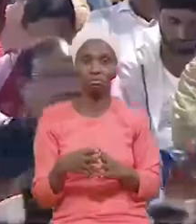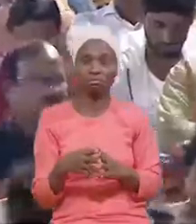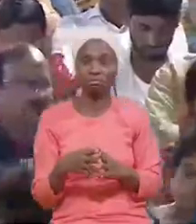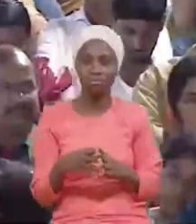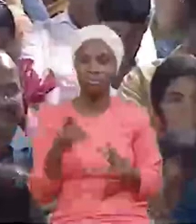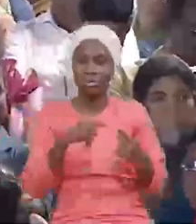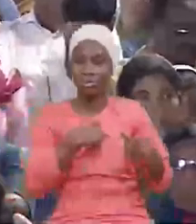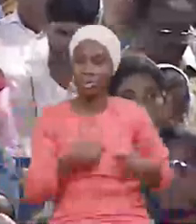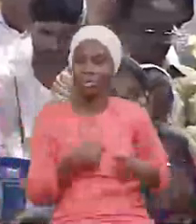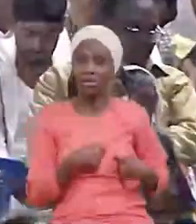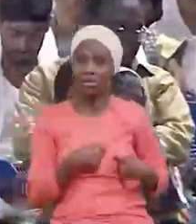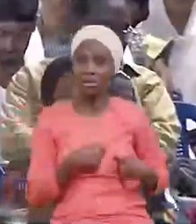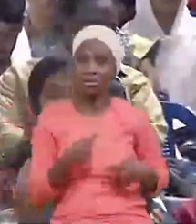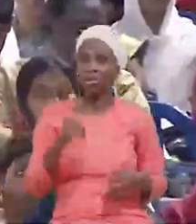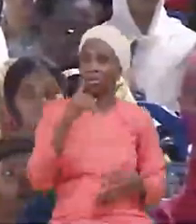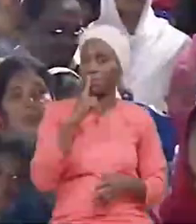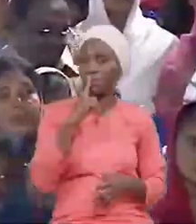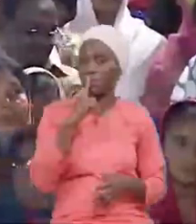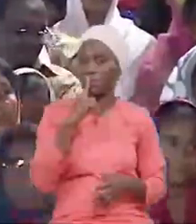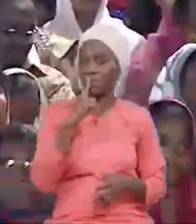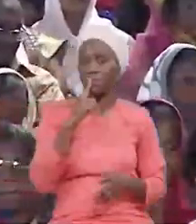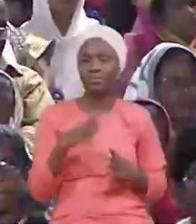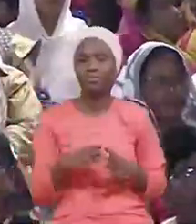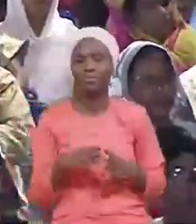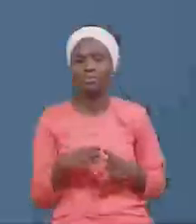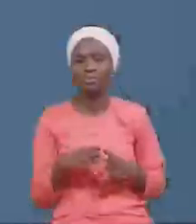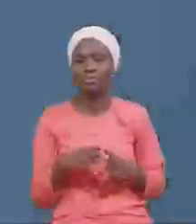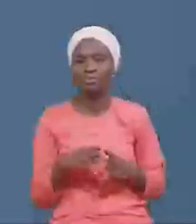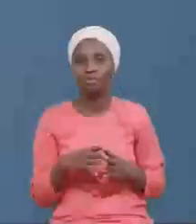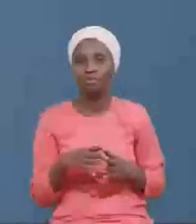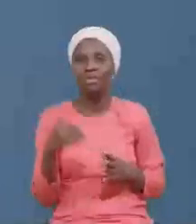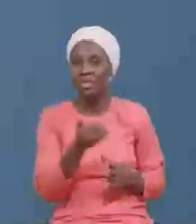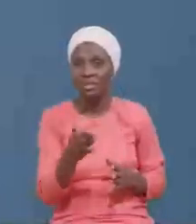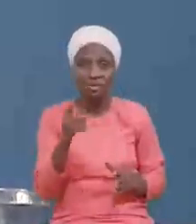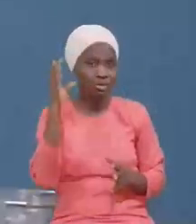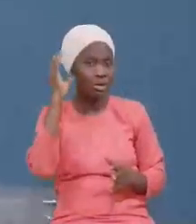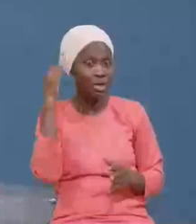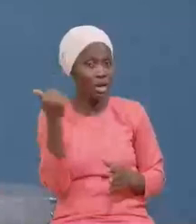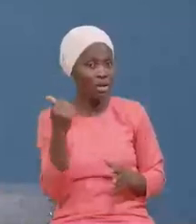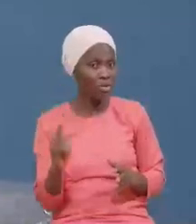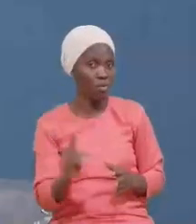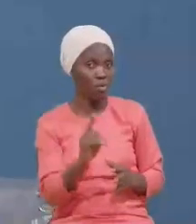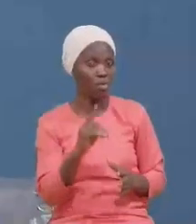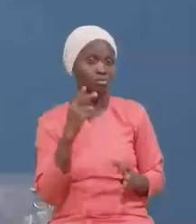tu as la bouche, le cœur et la bouche. Lorsque vous entendez quelqu'un parler,